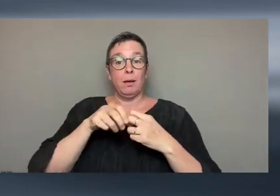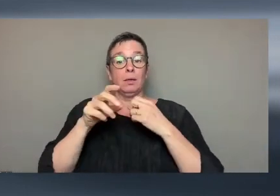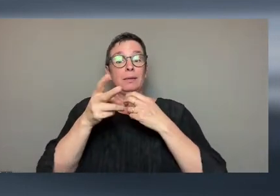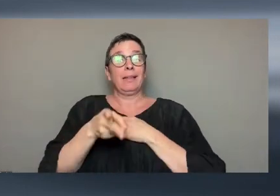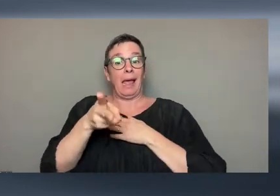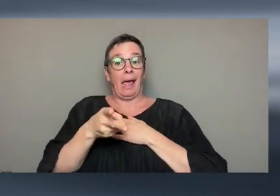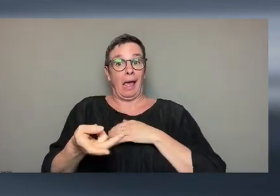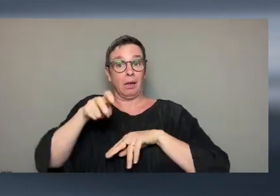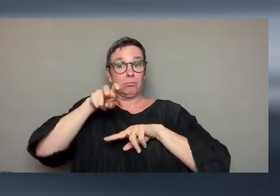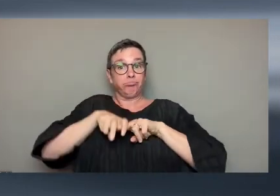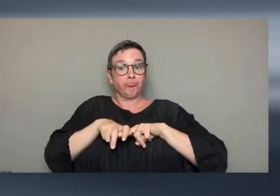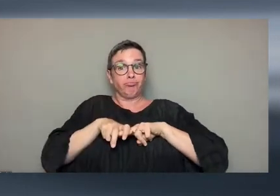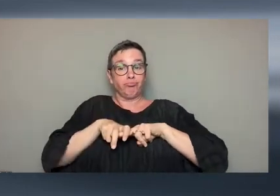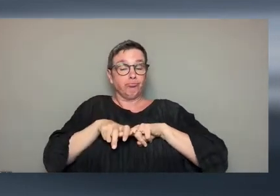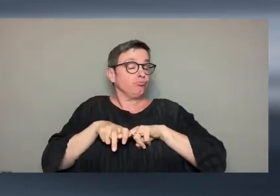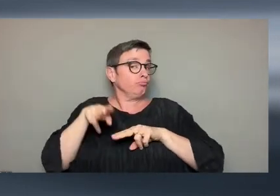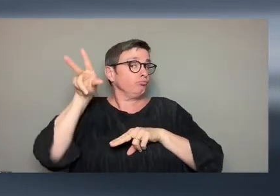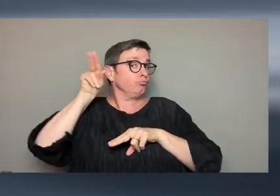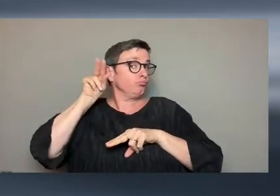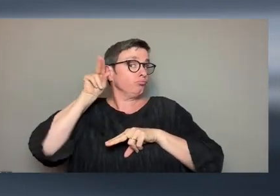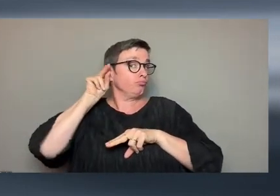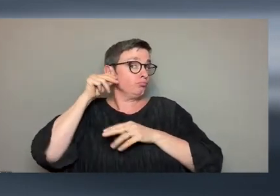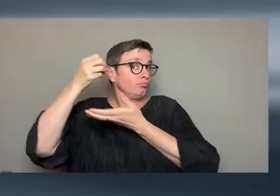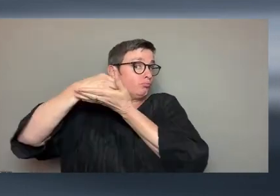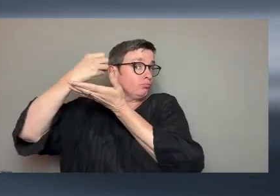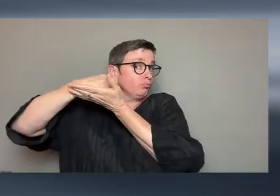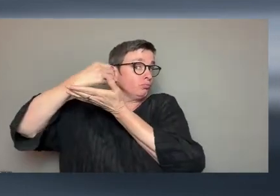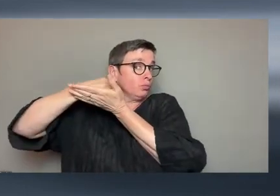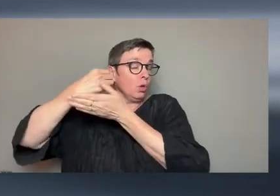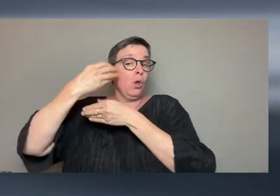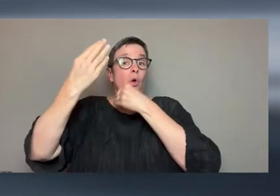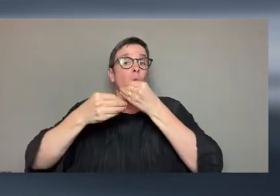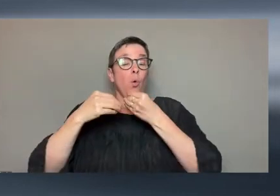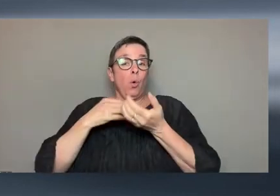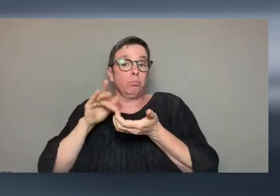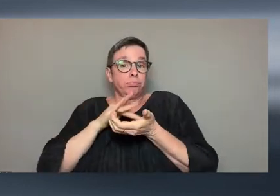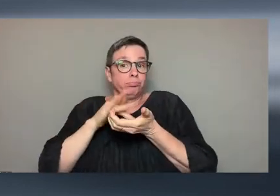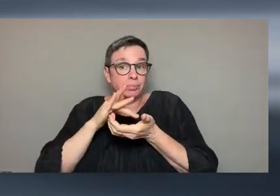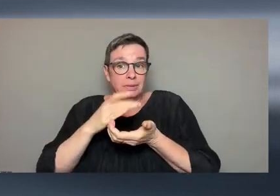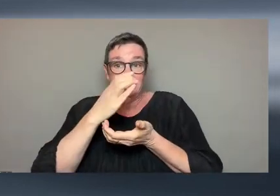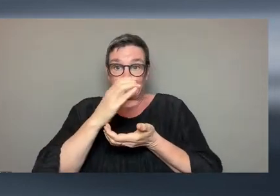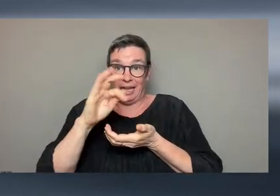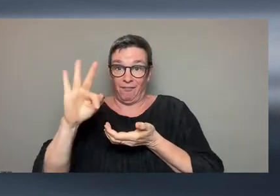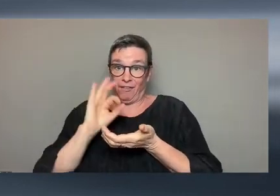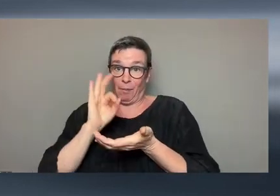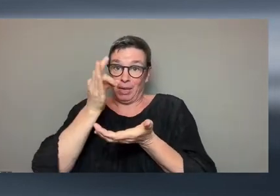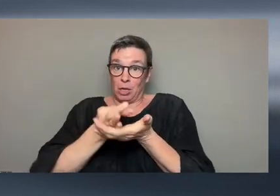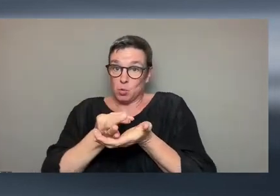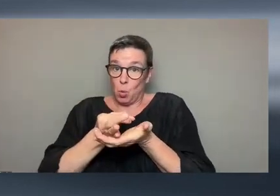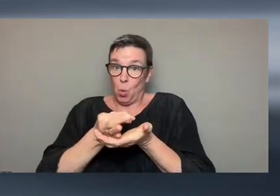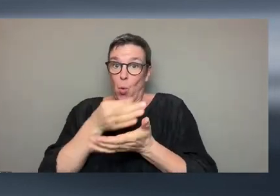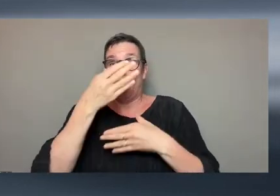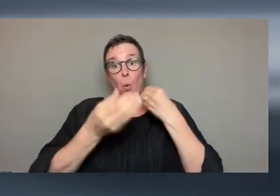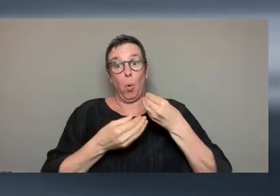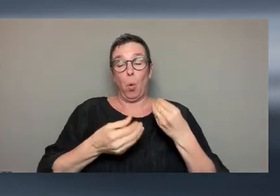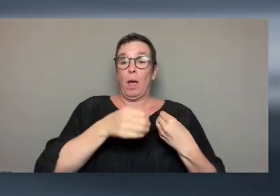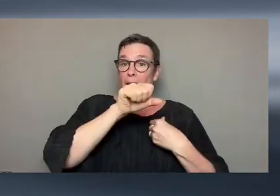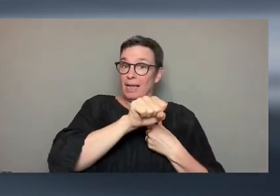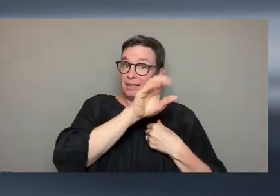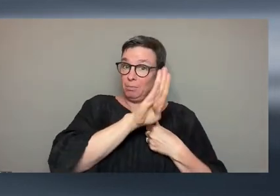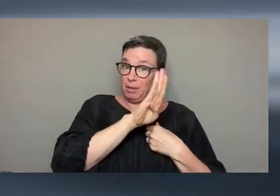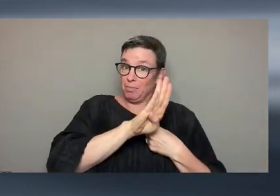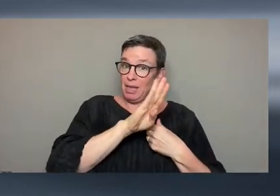vous consultez l'horaire sur l'application mobile CFF ou sur le site internet